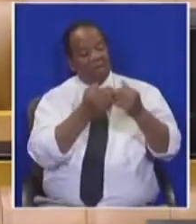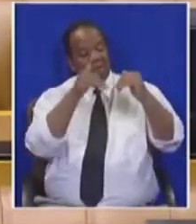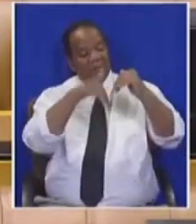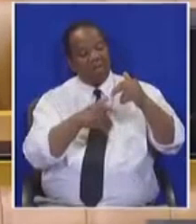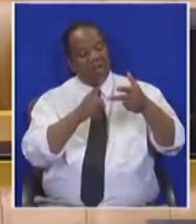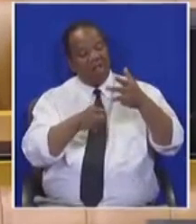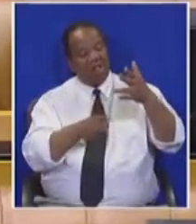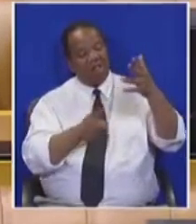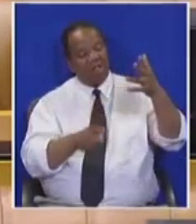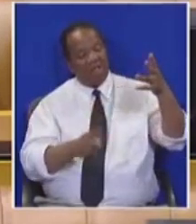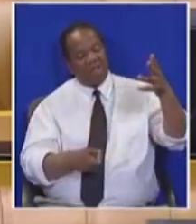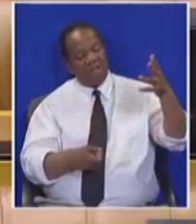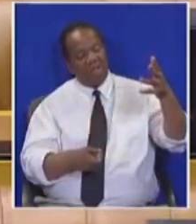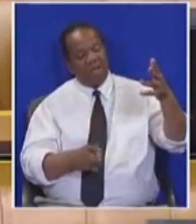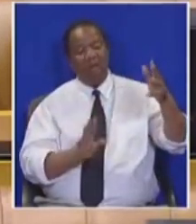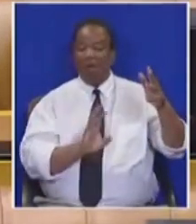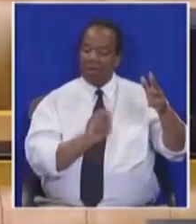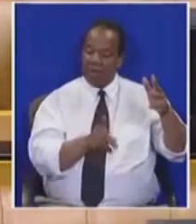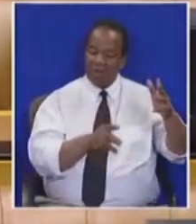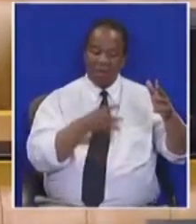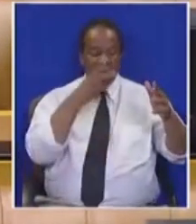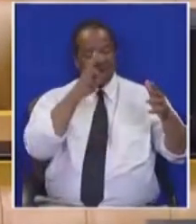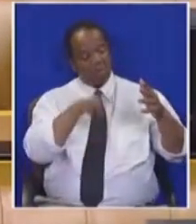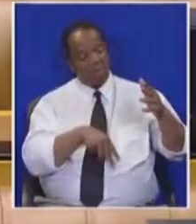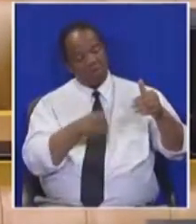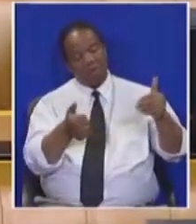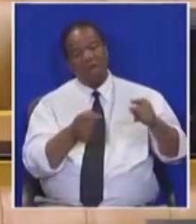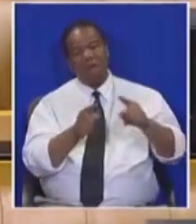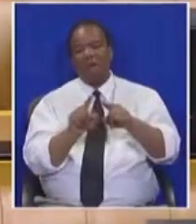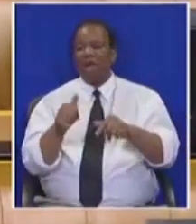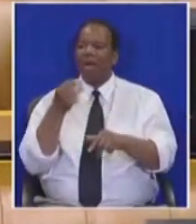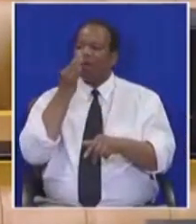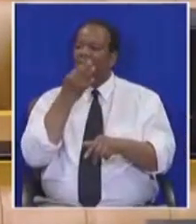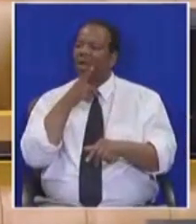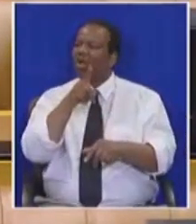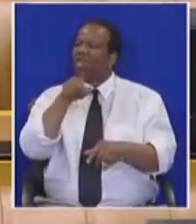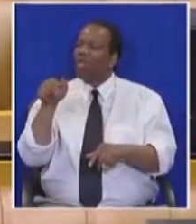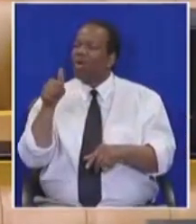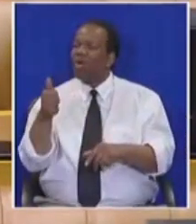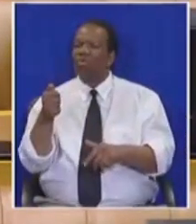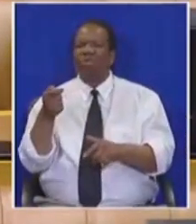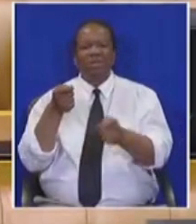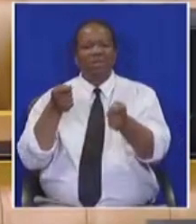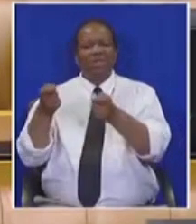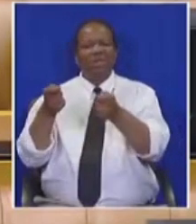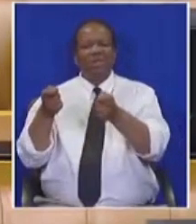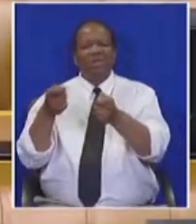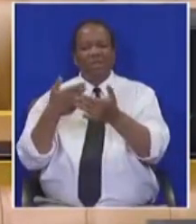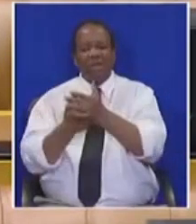misebenzi abayenza ama investigations baqhubeke baye bawenze lawo ama